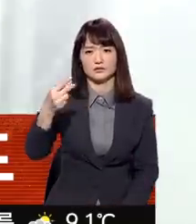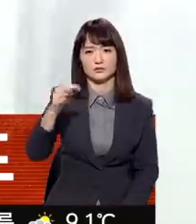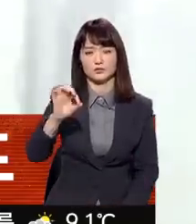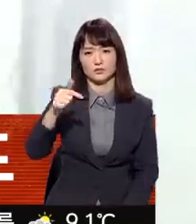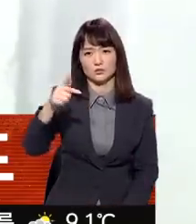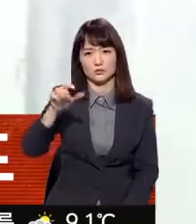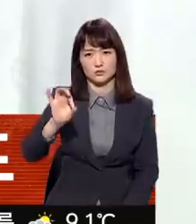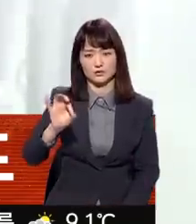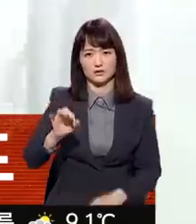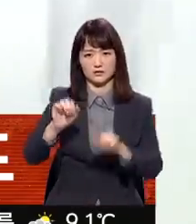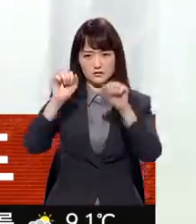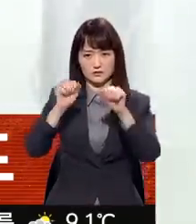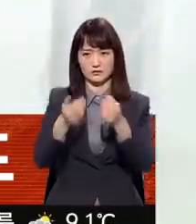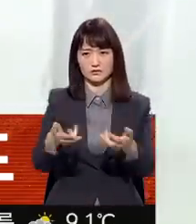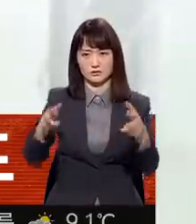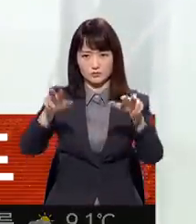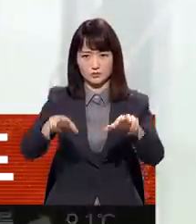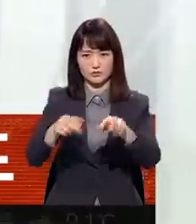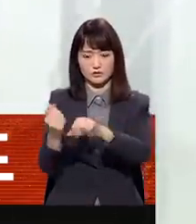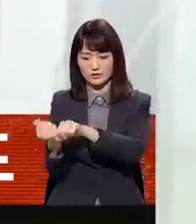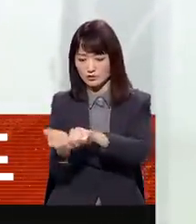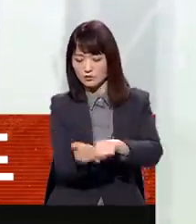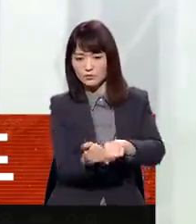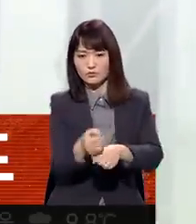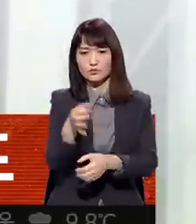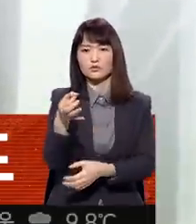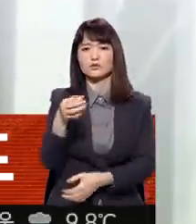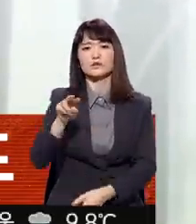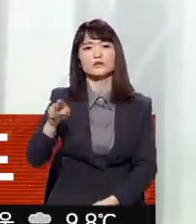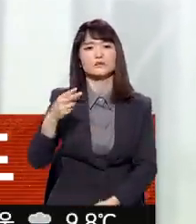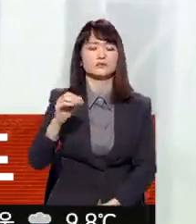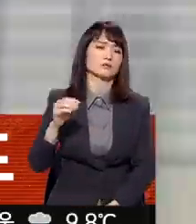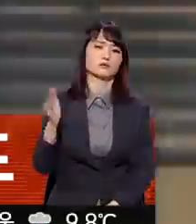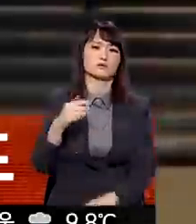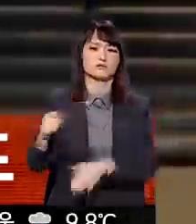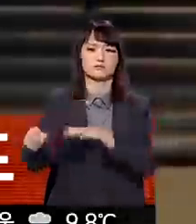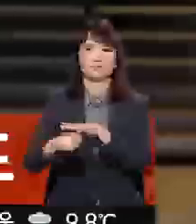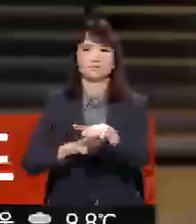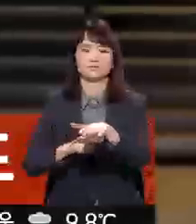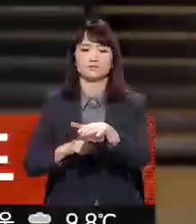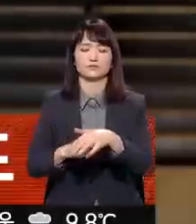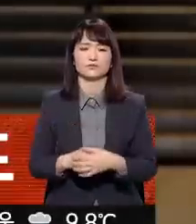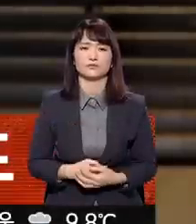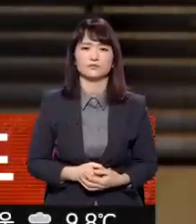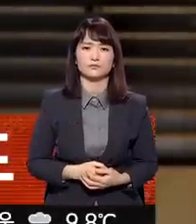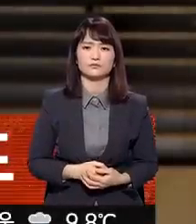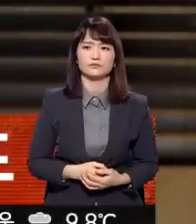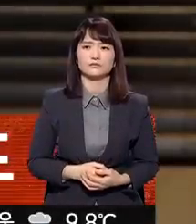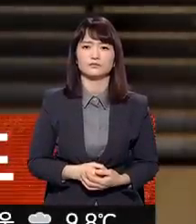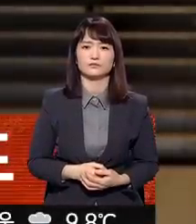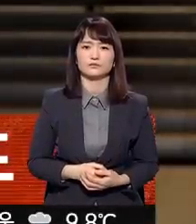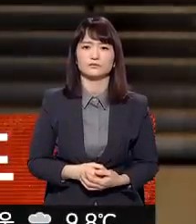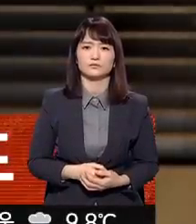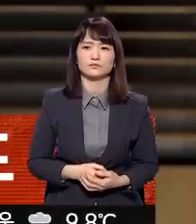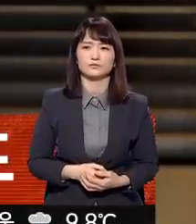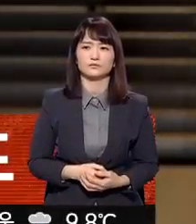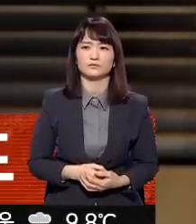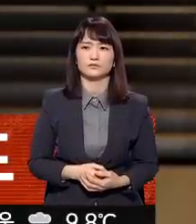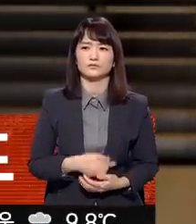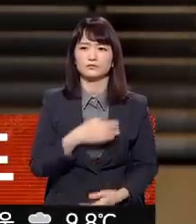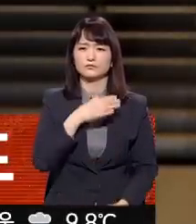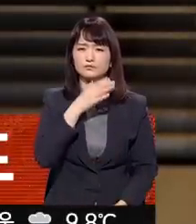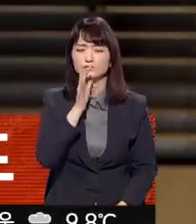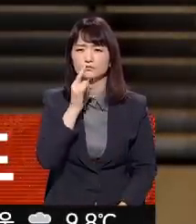저 골프채는 200만 원 정도 상당한 골프인데 절도 사건이 지금 일어난 거죠. 지금 CCTV 잡혔는데요. 문제는